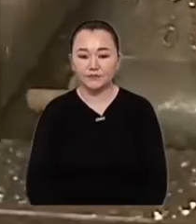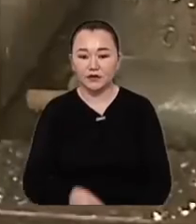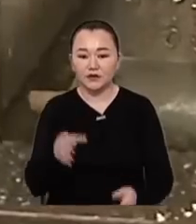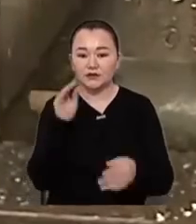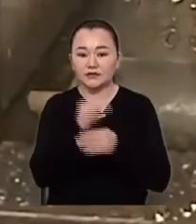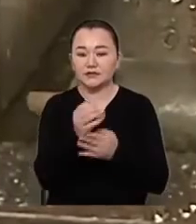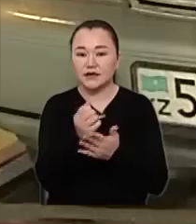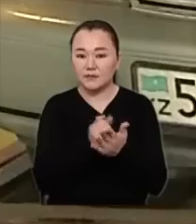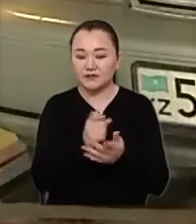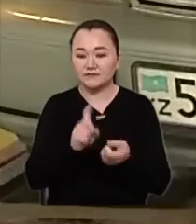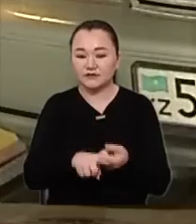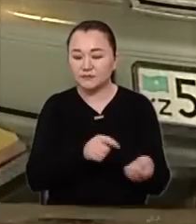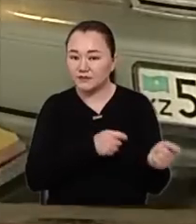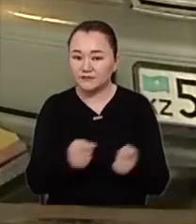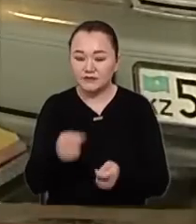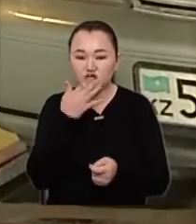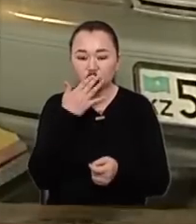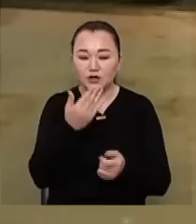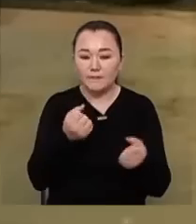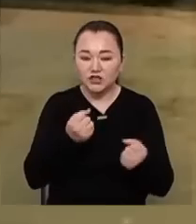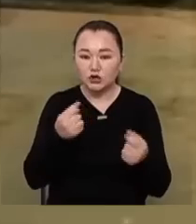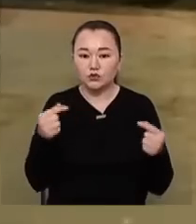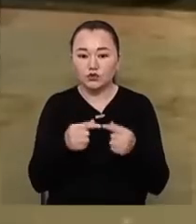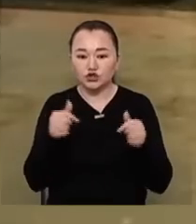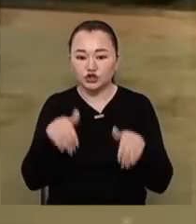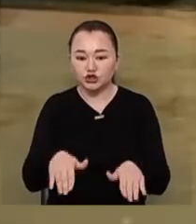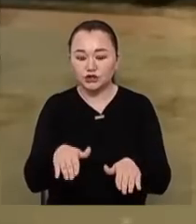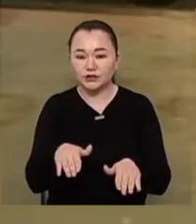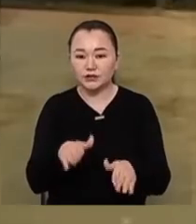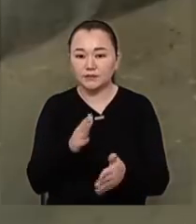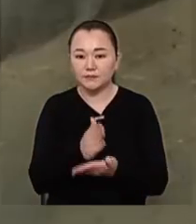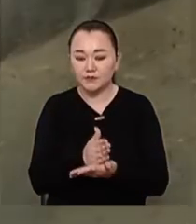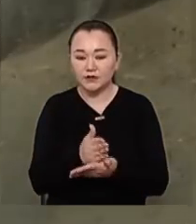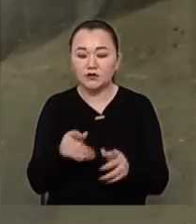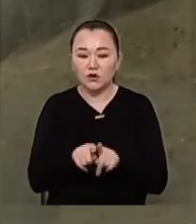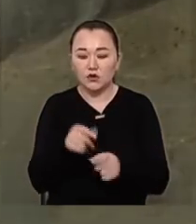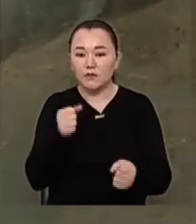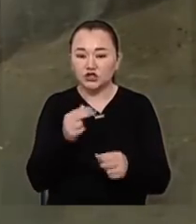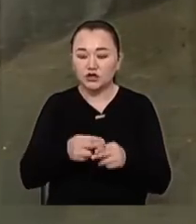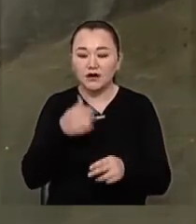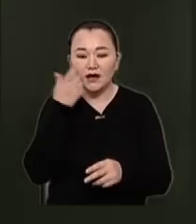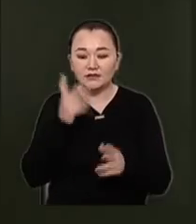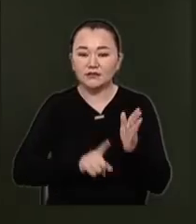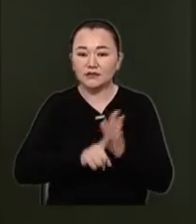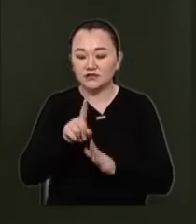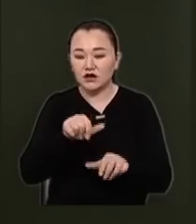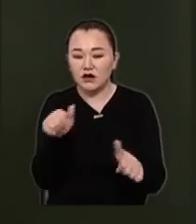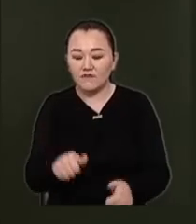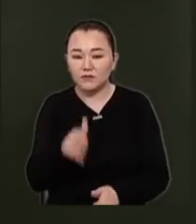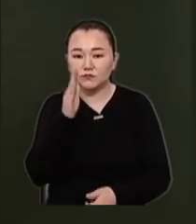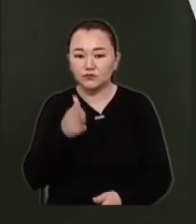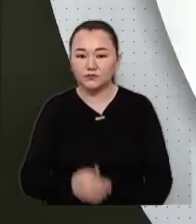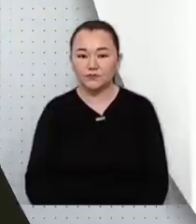Қосалқы бөлшек ретінде шетелден әкелінген көліктерге қатысты нақты шешім шығарылды. Мұндай темір тұлпарлар қашаннан бастап заңдастырылатын